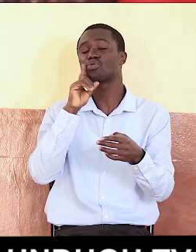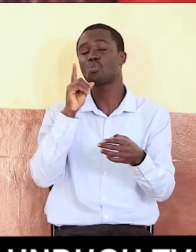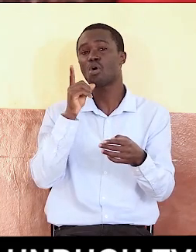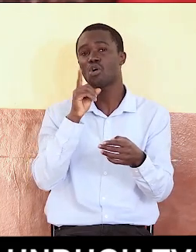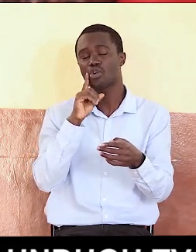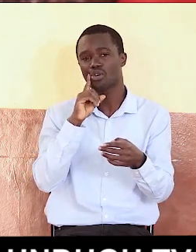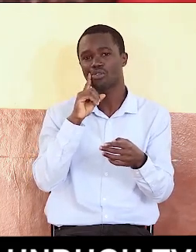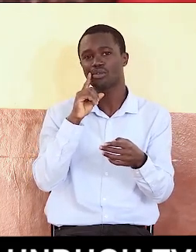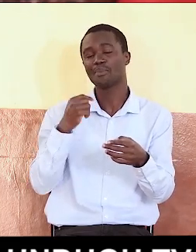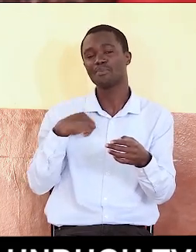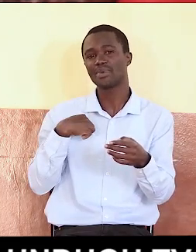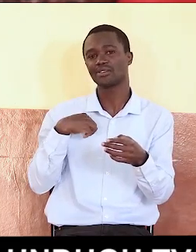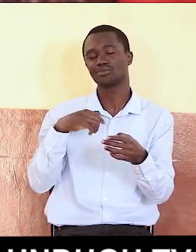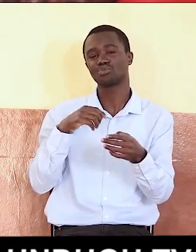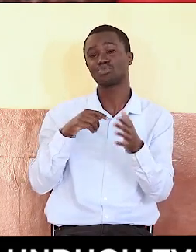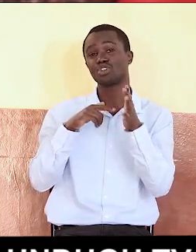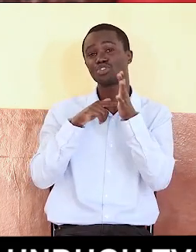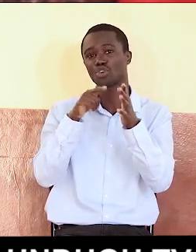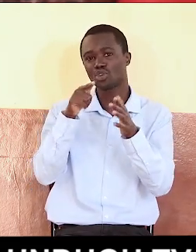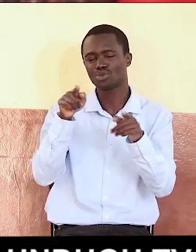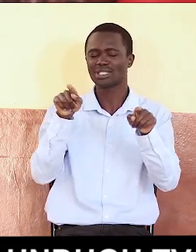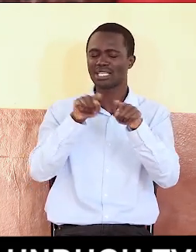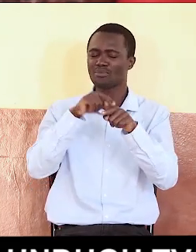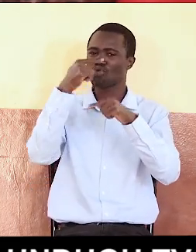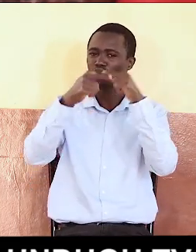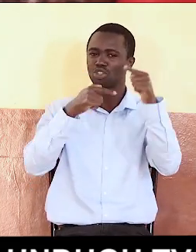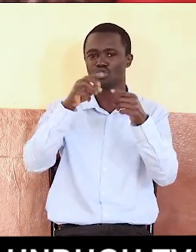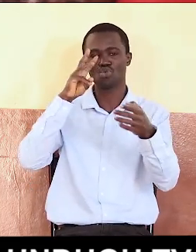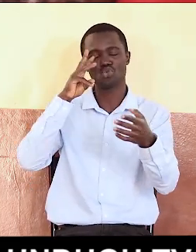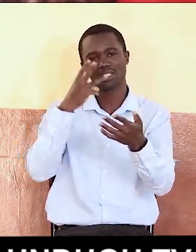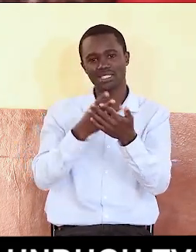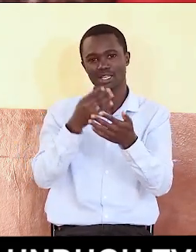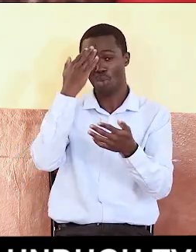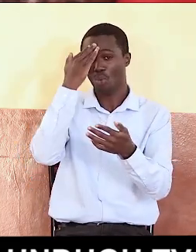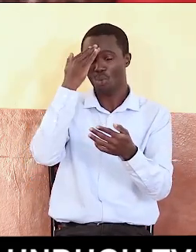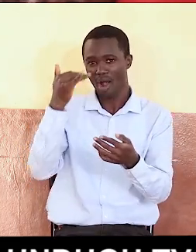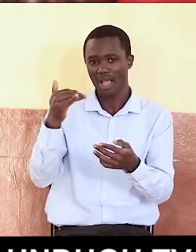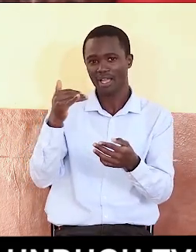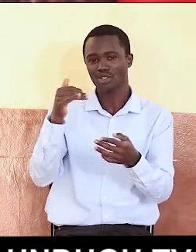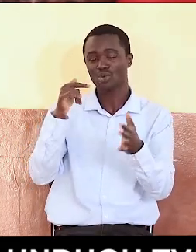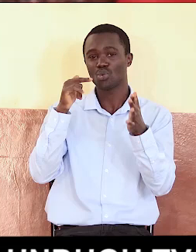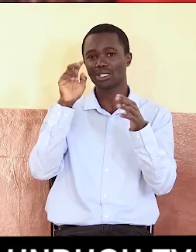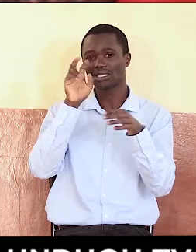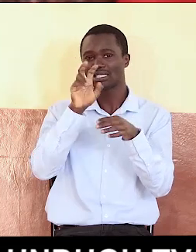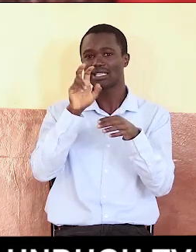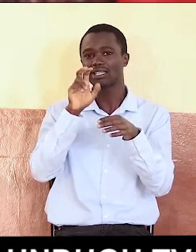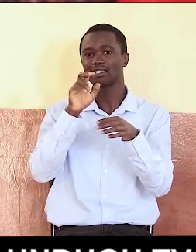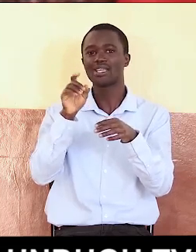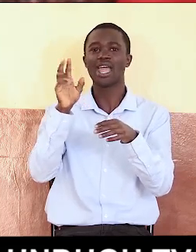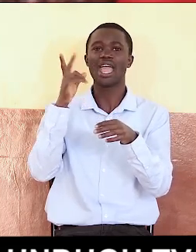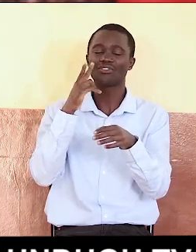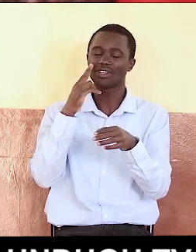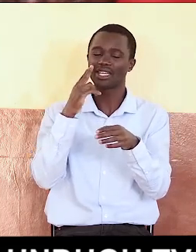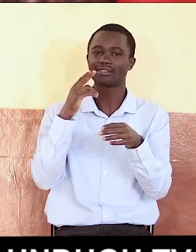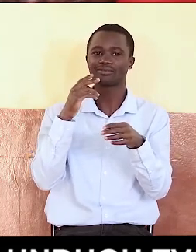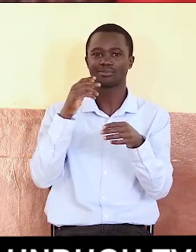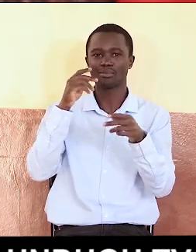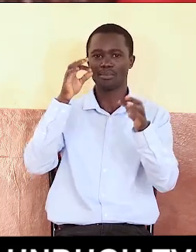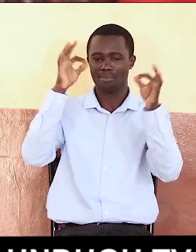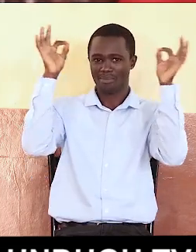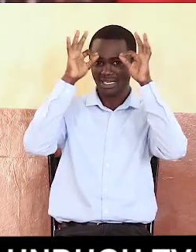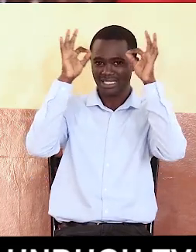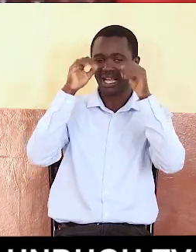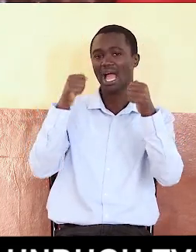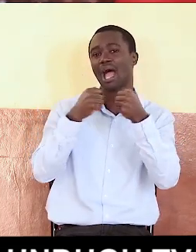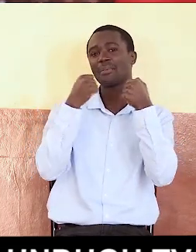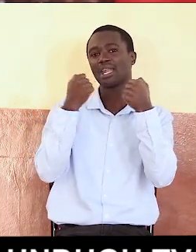ufunuo kwako, na utaendelea pia kuyashuhudia, kwa sababu utaona kila siku miujiza inatendeka machoni